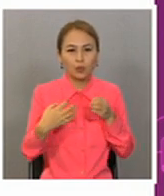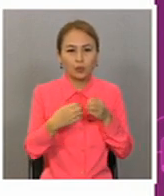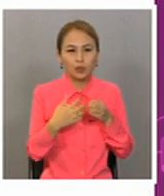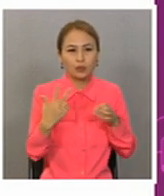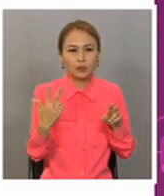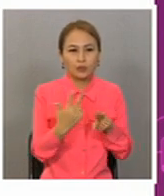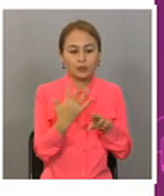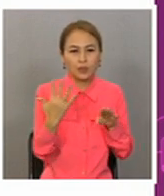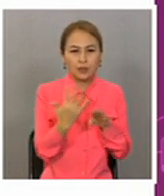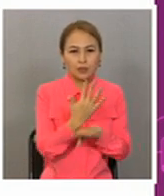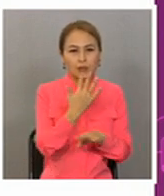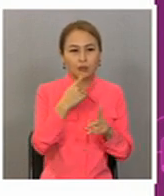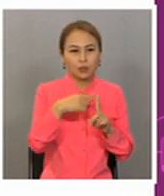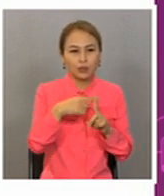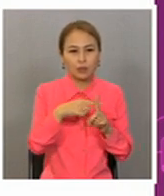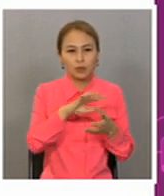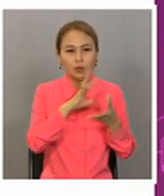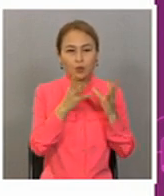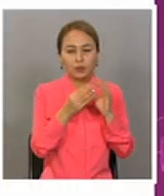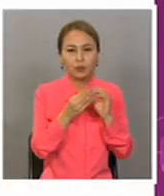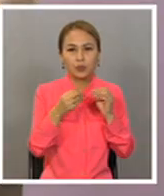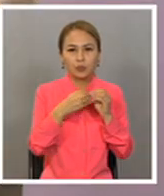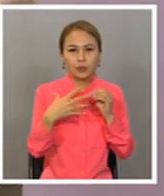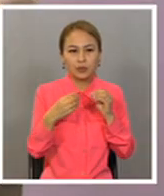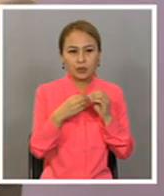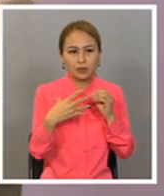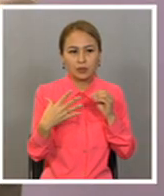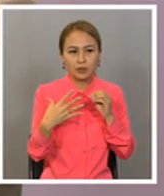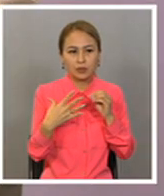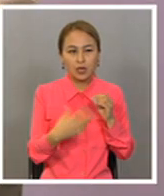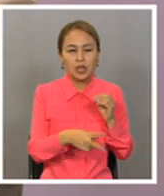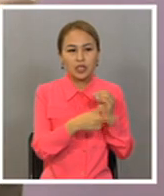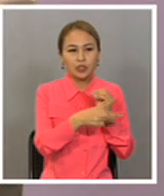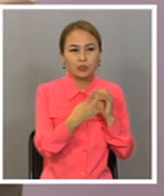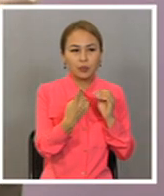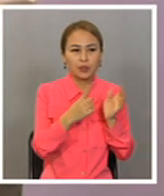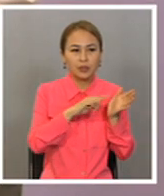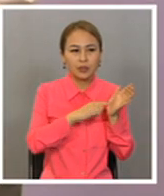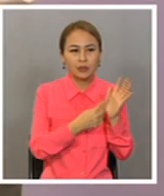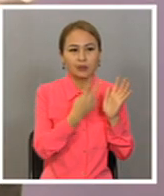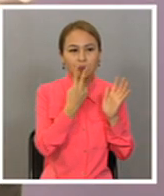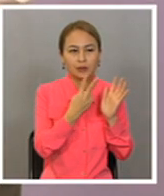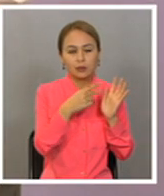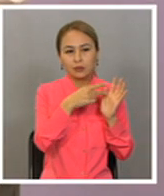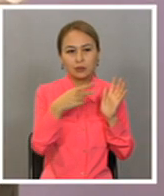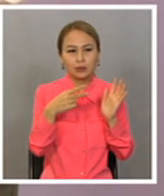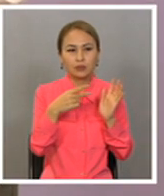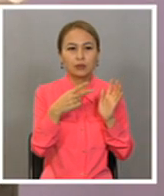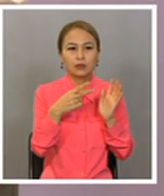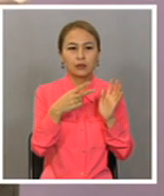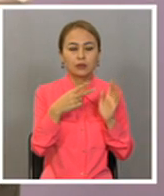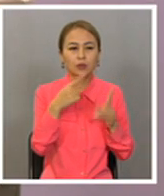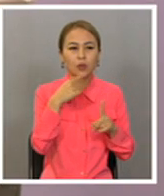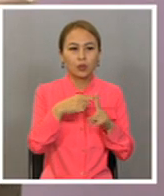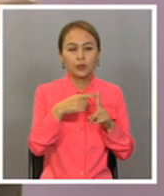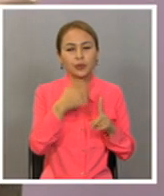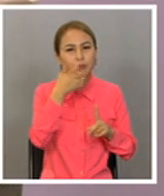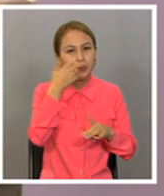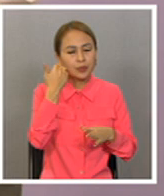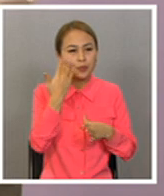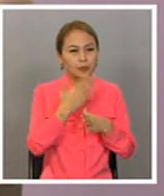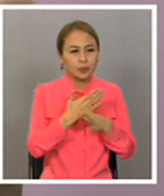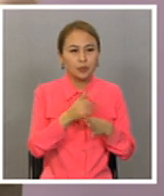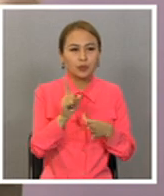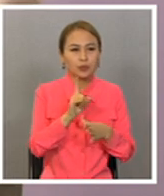рет қосамыз. Мәні 15-ке тең. 21 мен 2 сандарының көбейтіндісін қосудың көмегімен есептеу